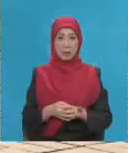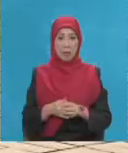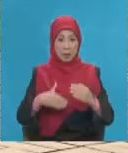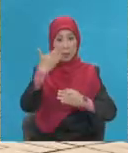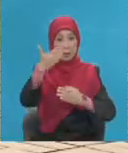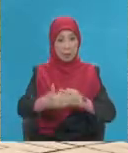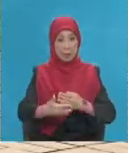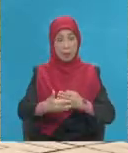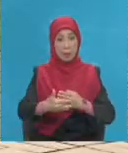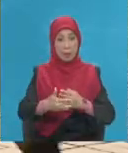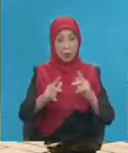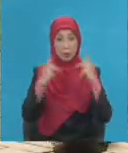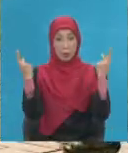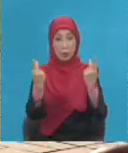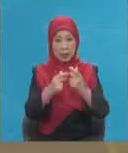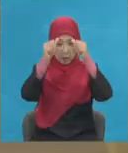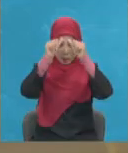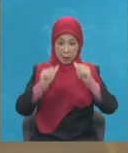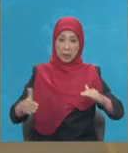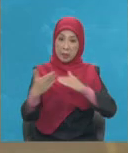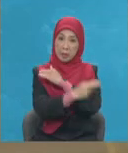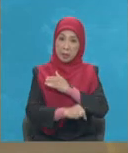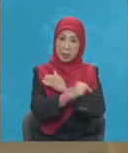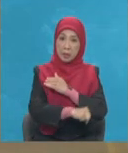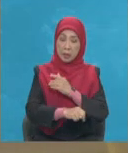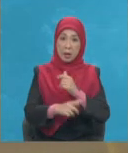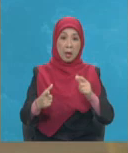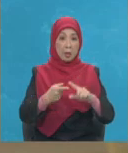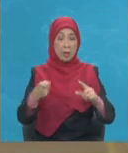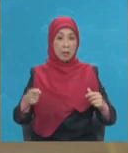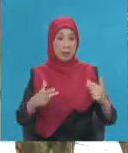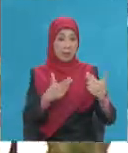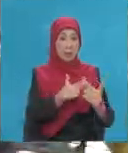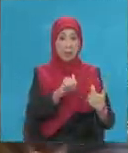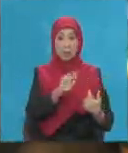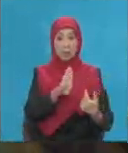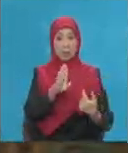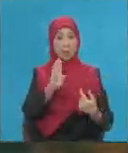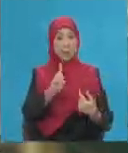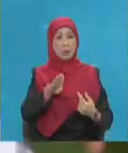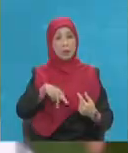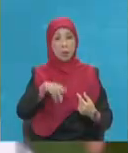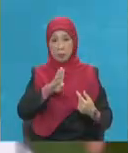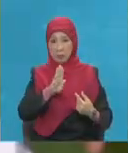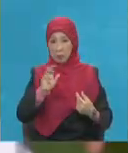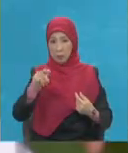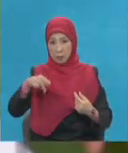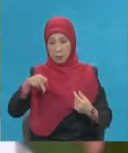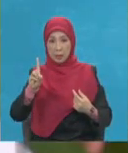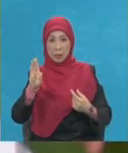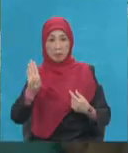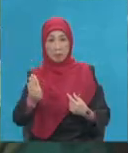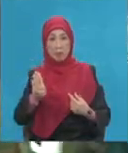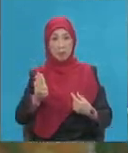Ini diikuti oleh kumpulan keamanan negara terdiri daripada ABDB, PPDB dan pasukan